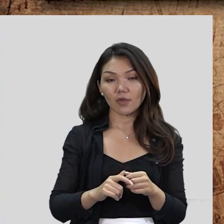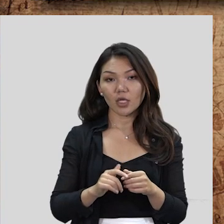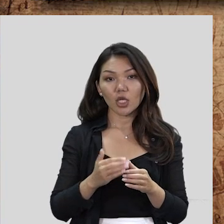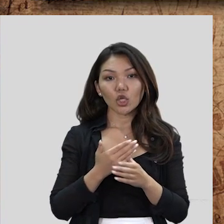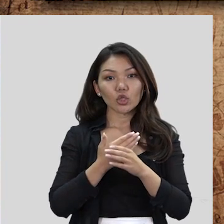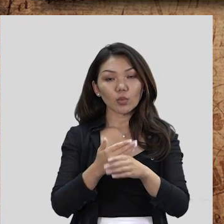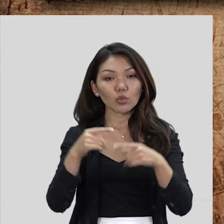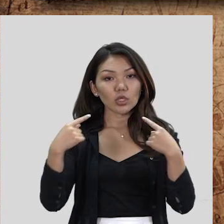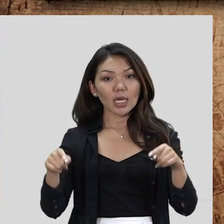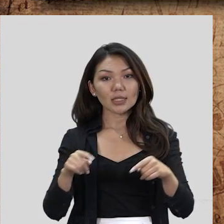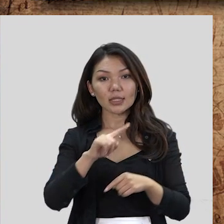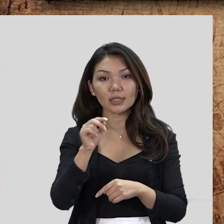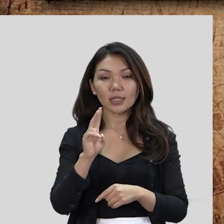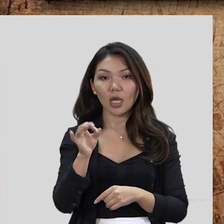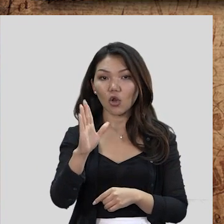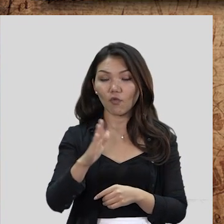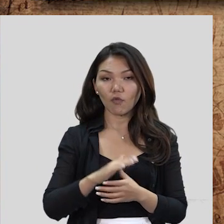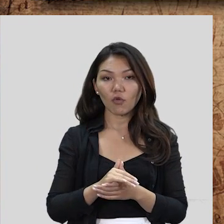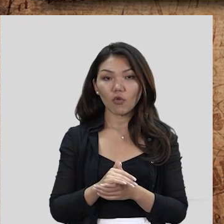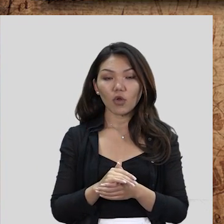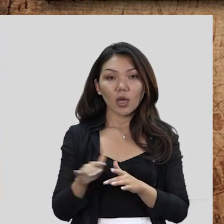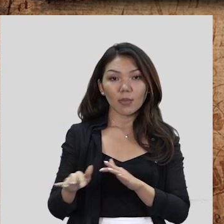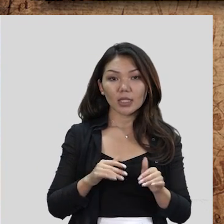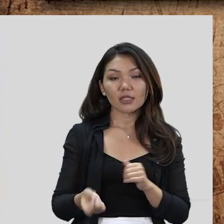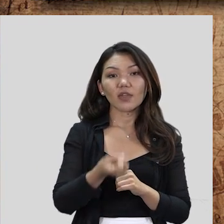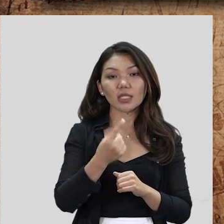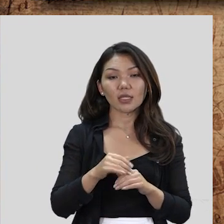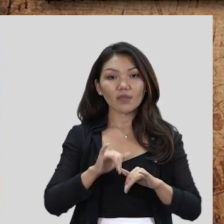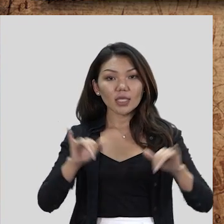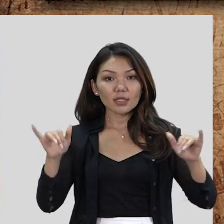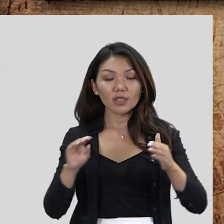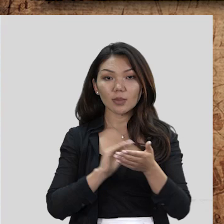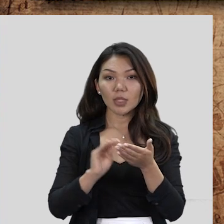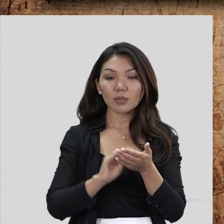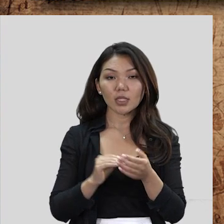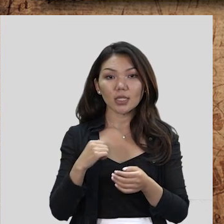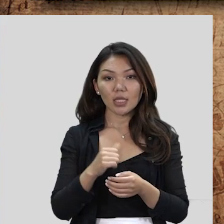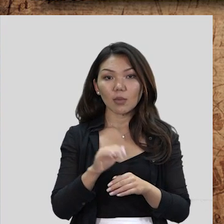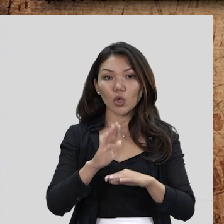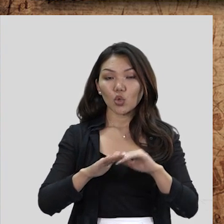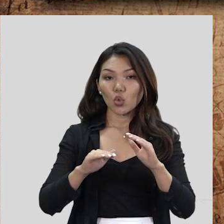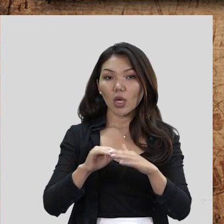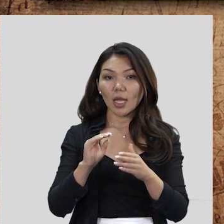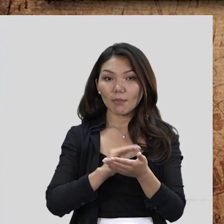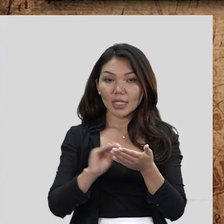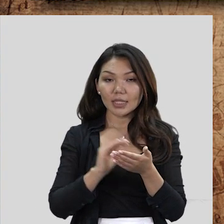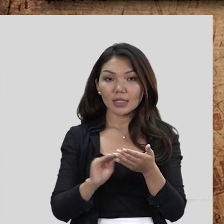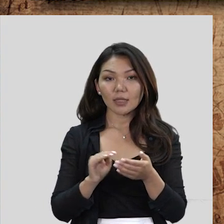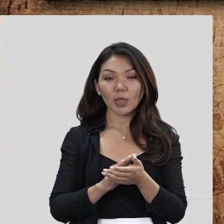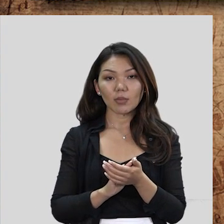знаков процессы возникновения и развития письменности сами рукописный памятник изучает наука палеография